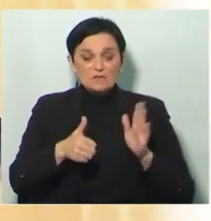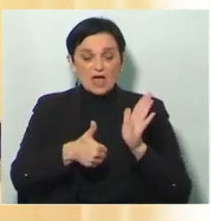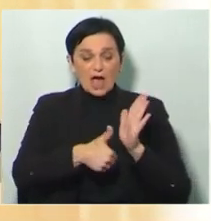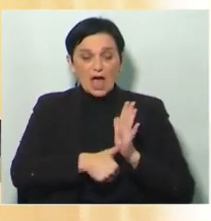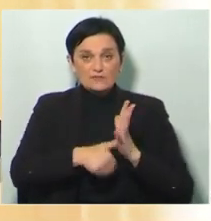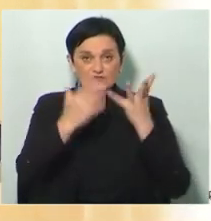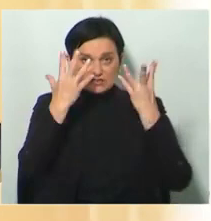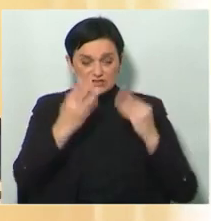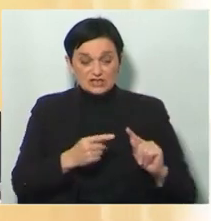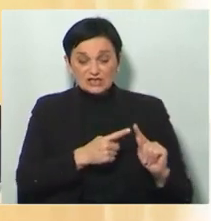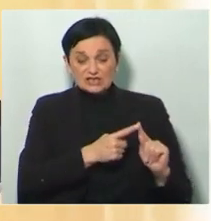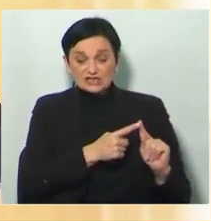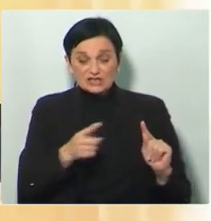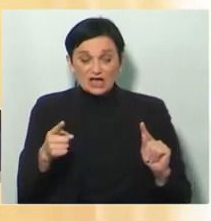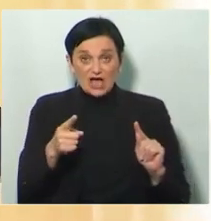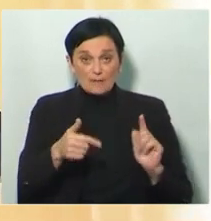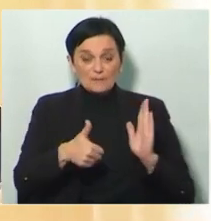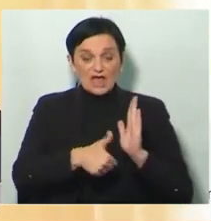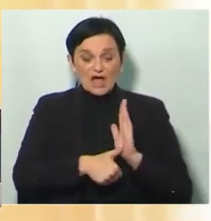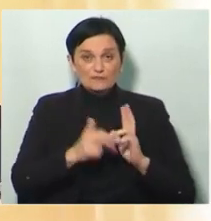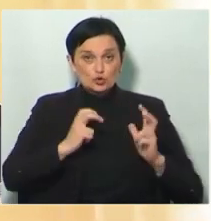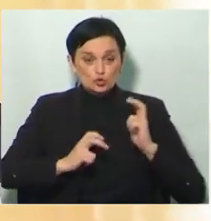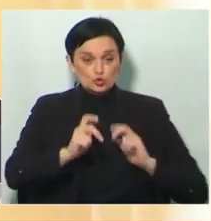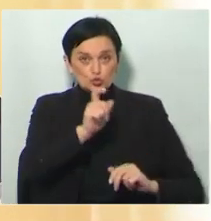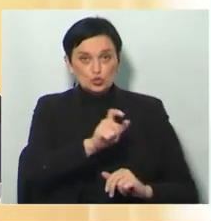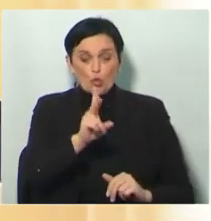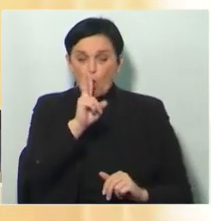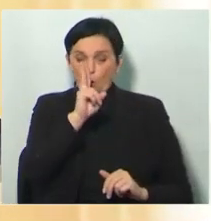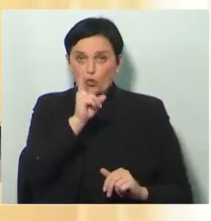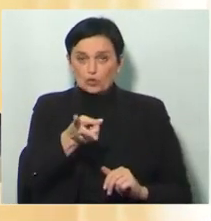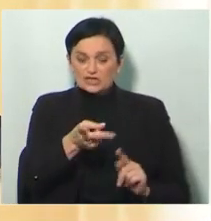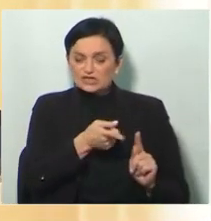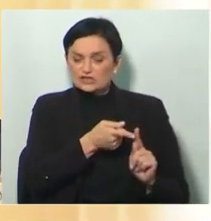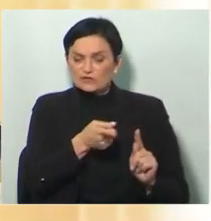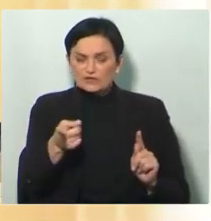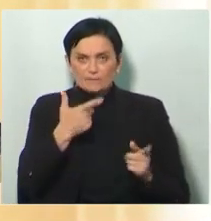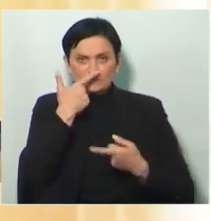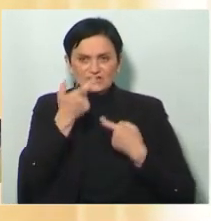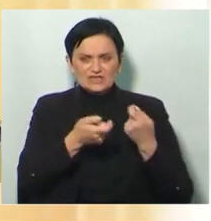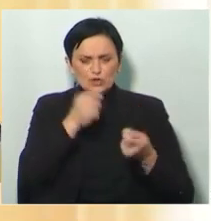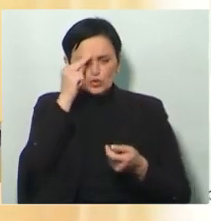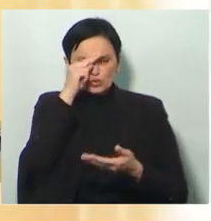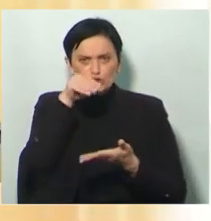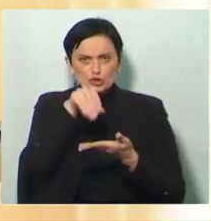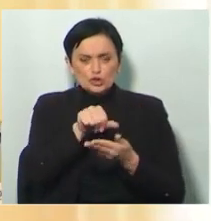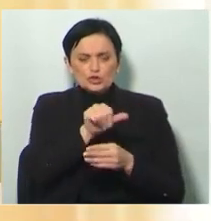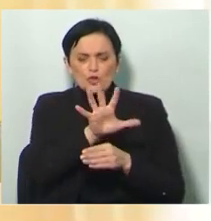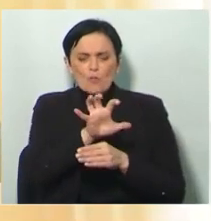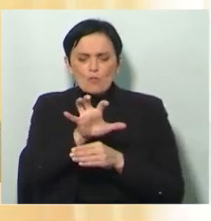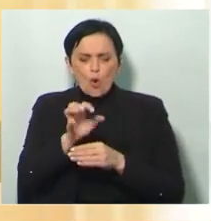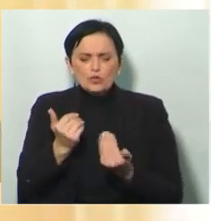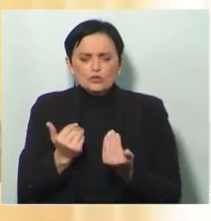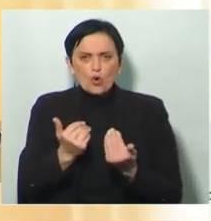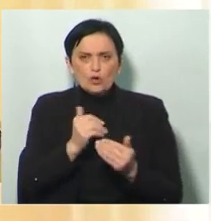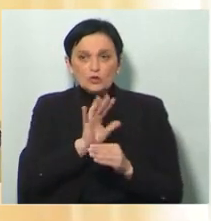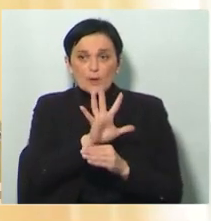რომლის ფარგლებშიც 6-მა სტუდენტმა 2 თვის განმავლობაში ძალიან დეტალურად შეისწავლა ფოტოგრაფიის საფუძვლები,